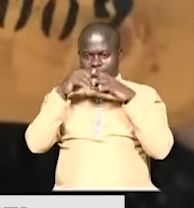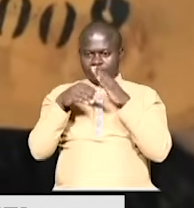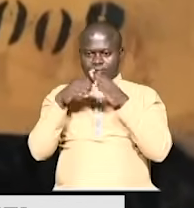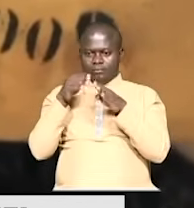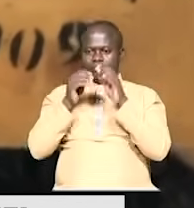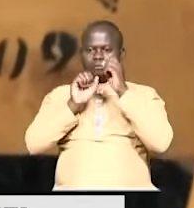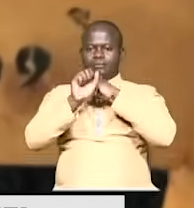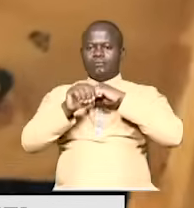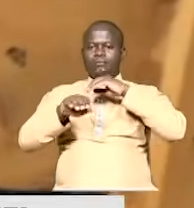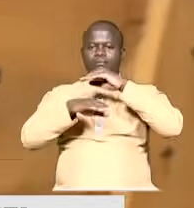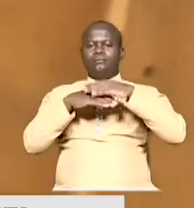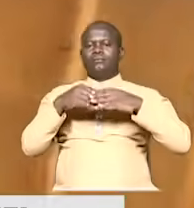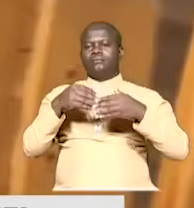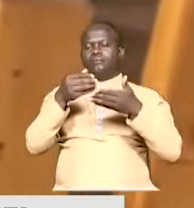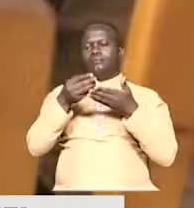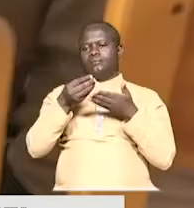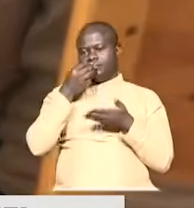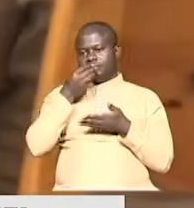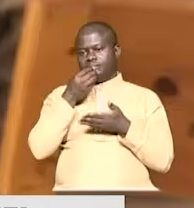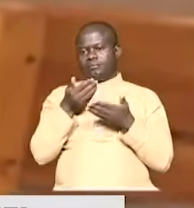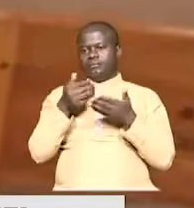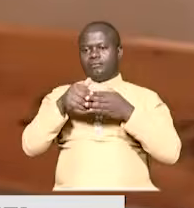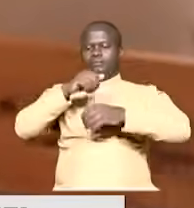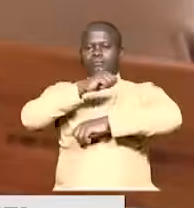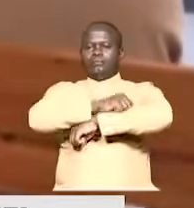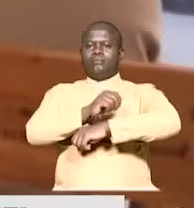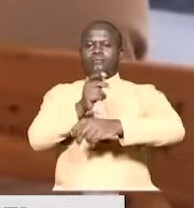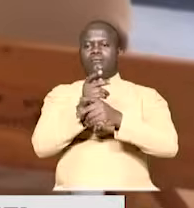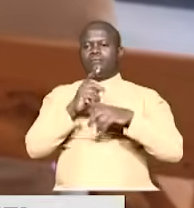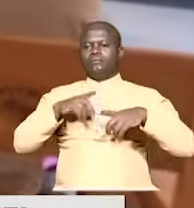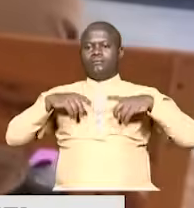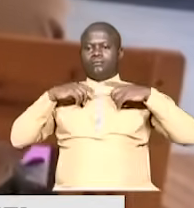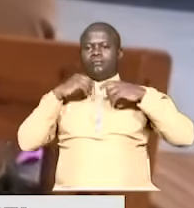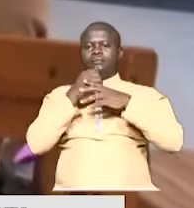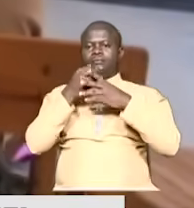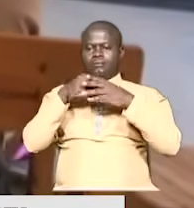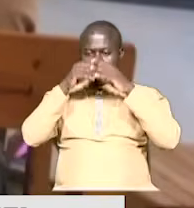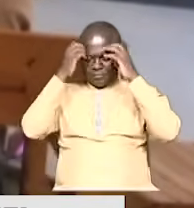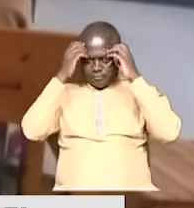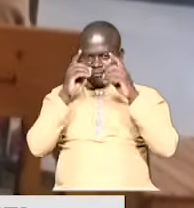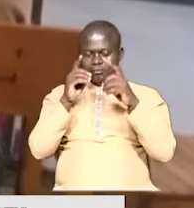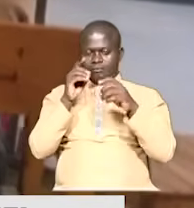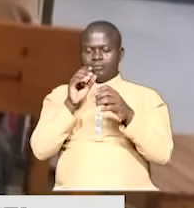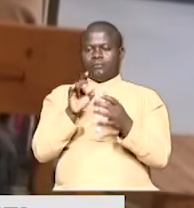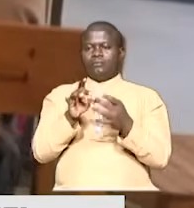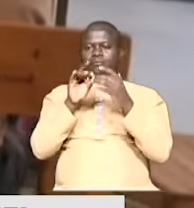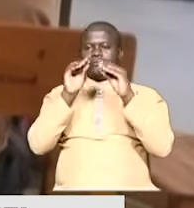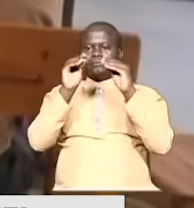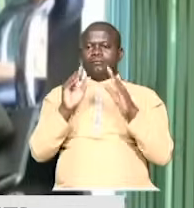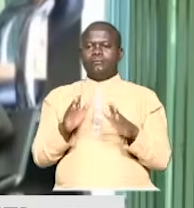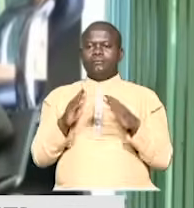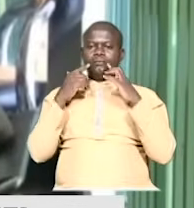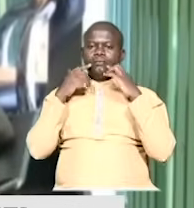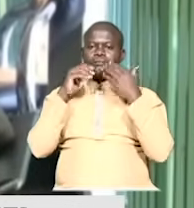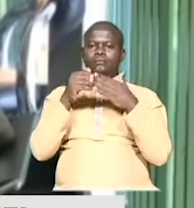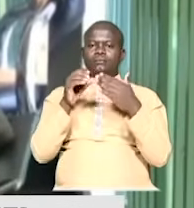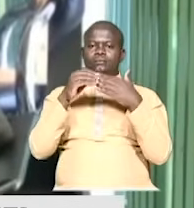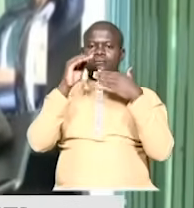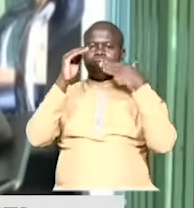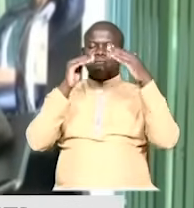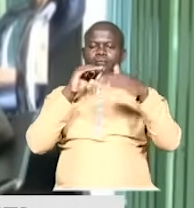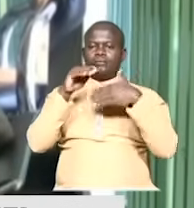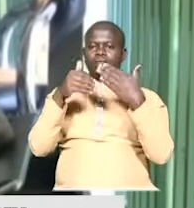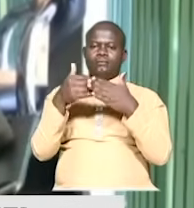ibikorwa remezo, kugaburira abana ku mashuri no kwita ku mibereho y'abakora mu burezi by'umwihariko abarimu. Avuga ko abayobozi mu nzego z'uburezi